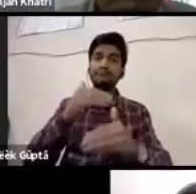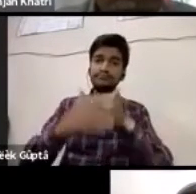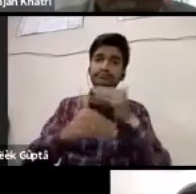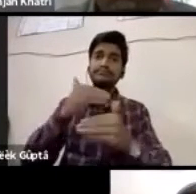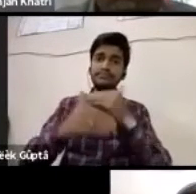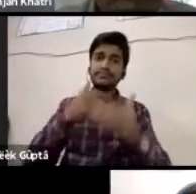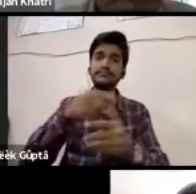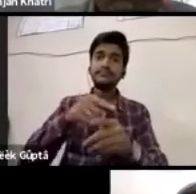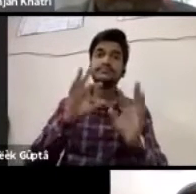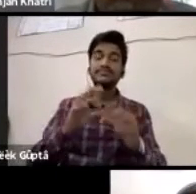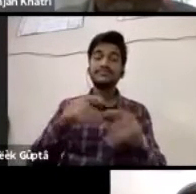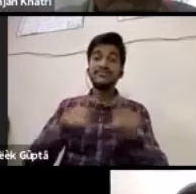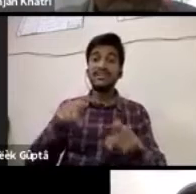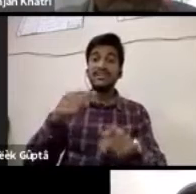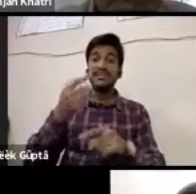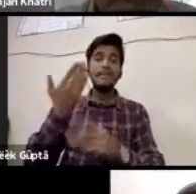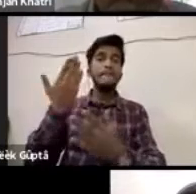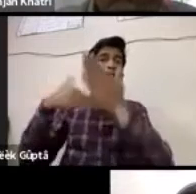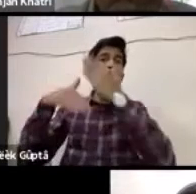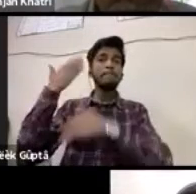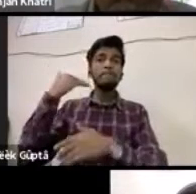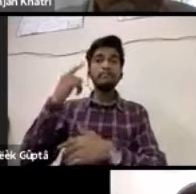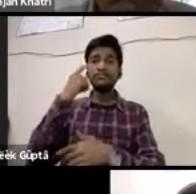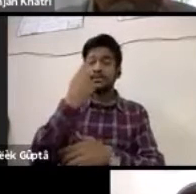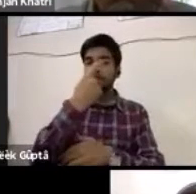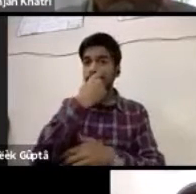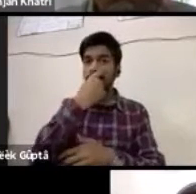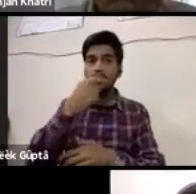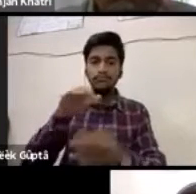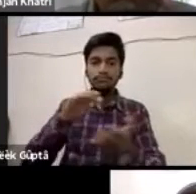ब्रेल भी 12th तक नहीं आती थी, टेप रिकॉर्डर भी यूज नहीं किया मम्स।